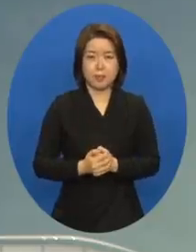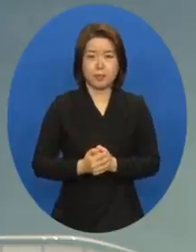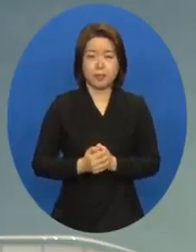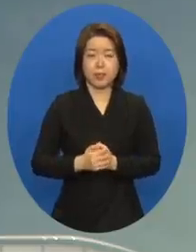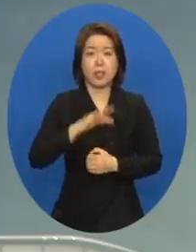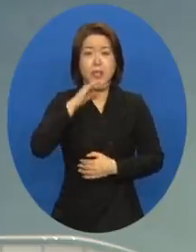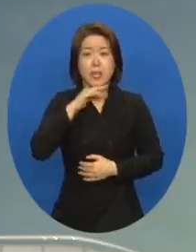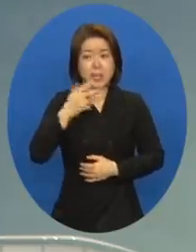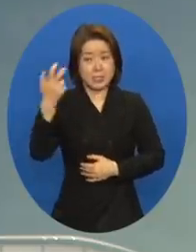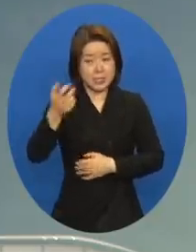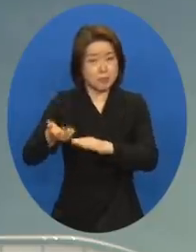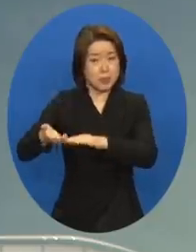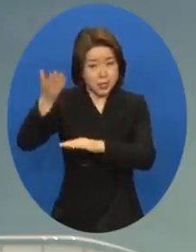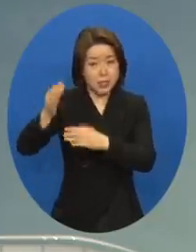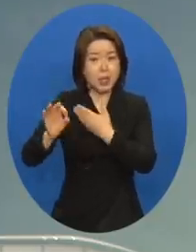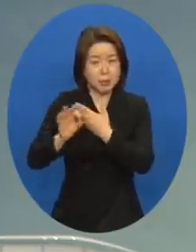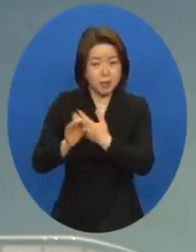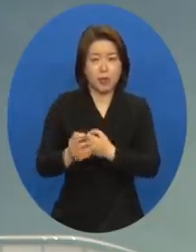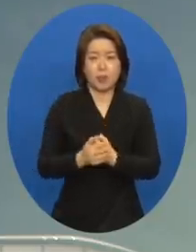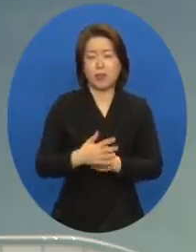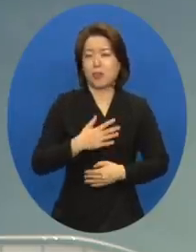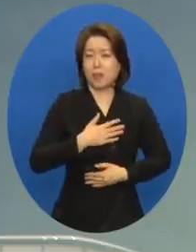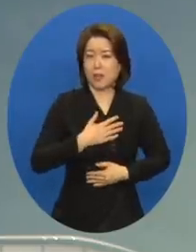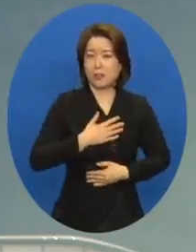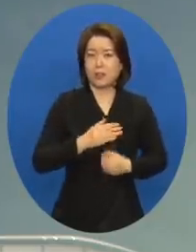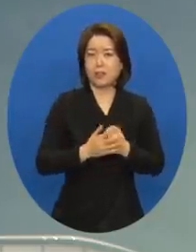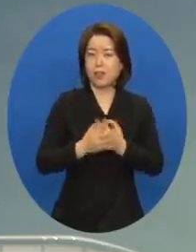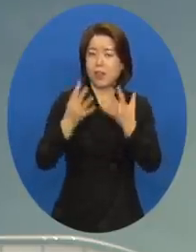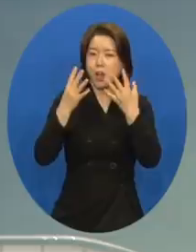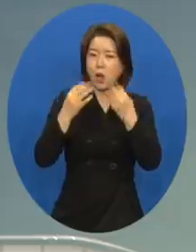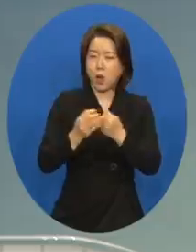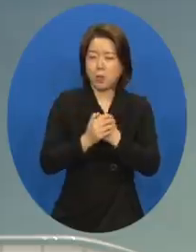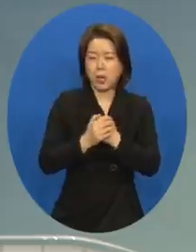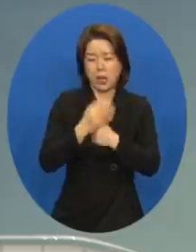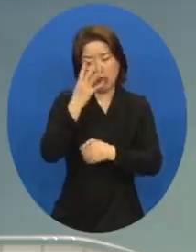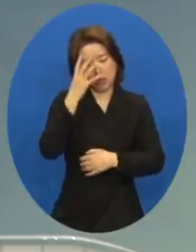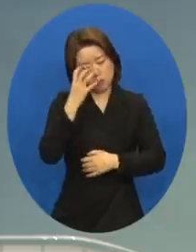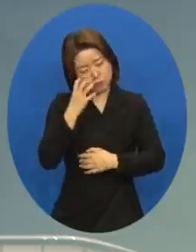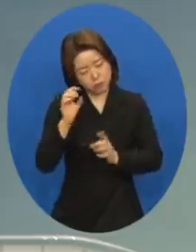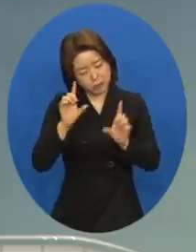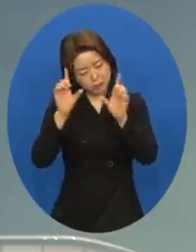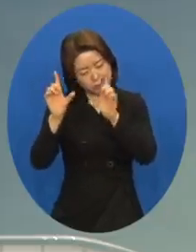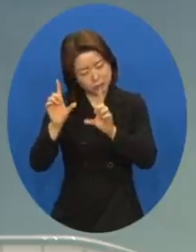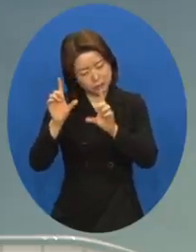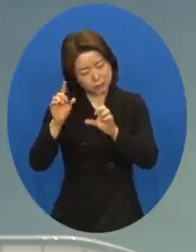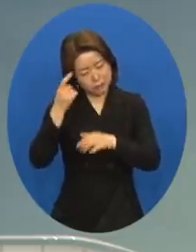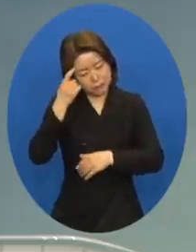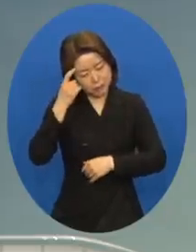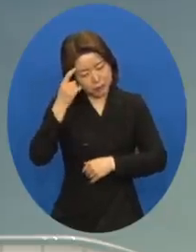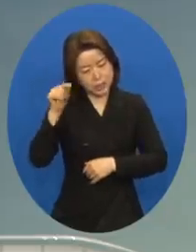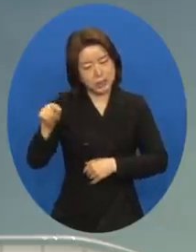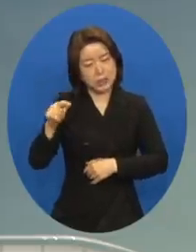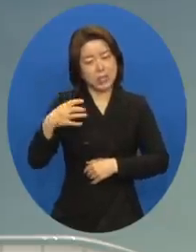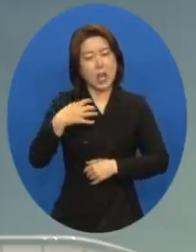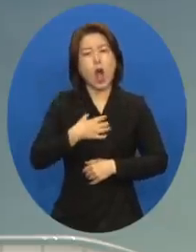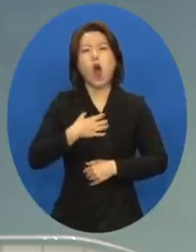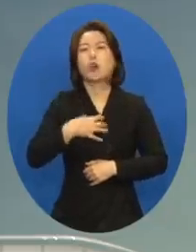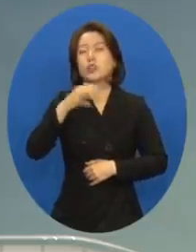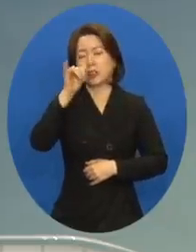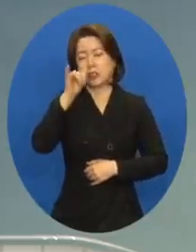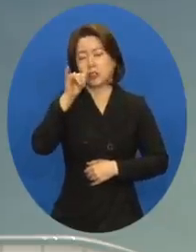70이 넘어서면 나는 얼마나 추한 삶을 살까? 그게